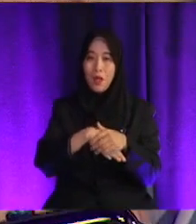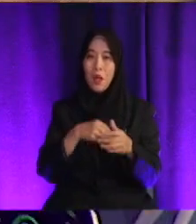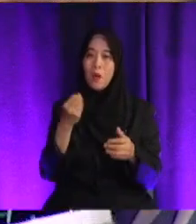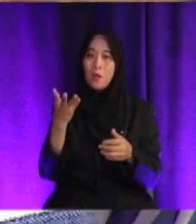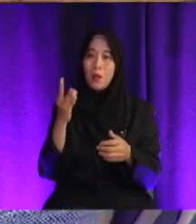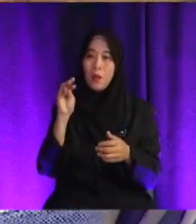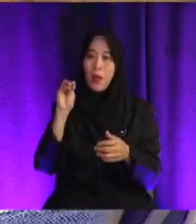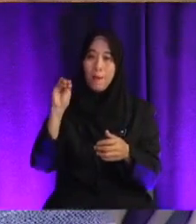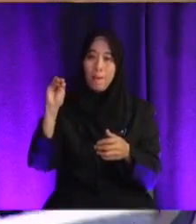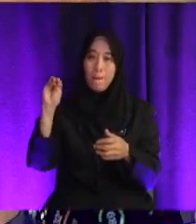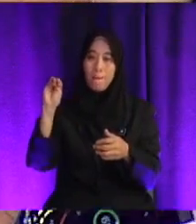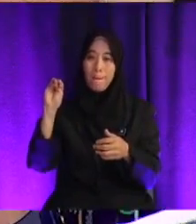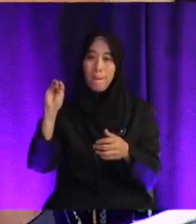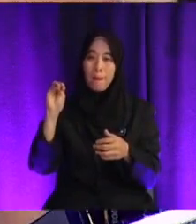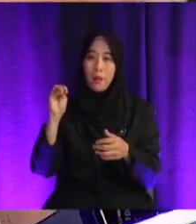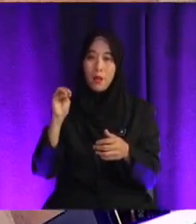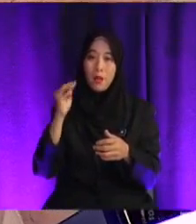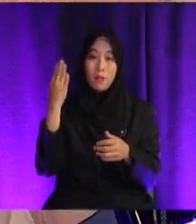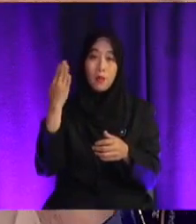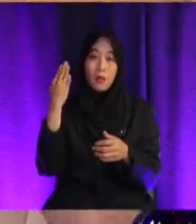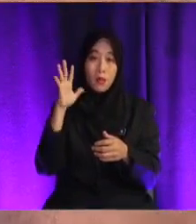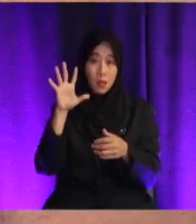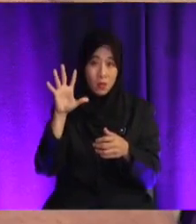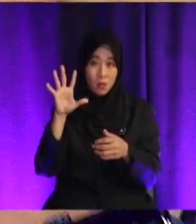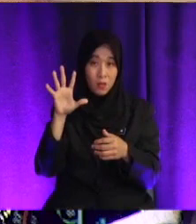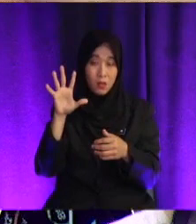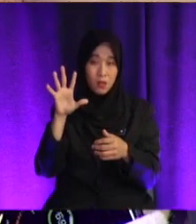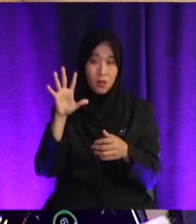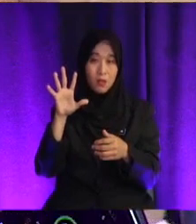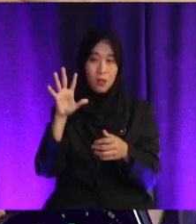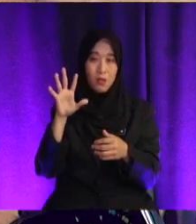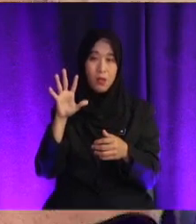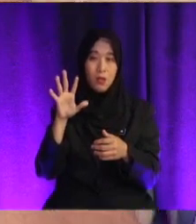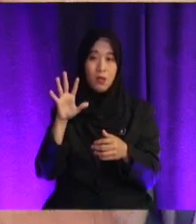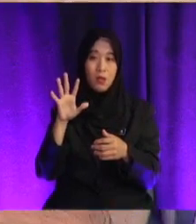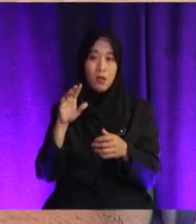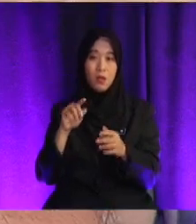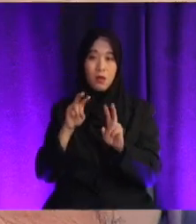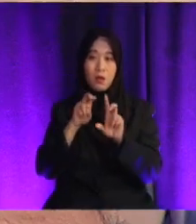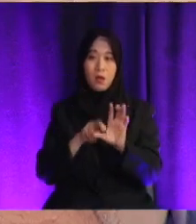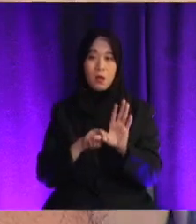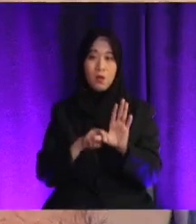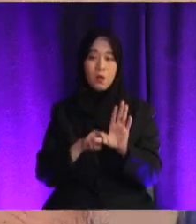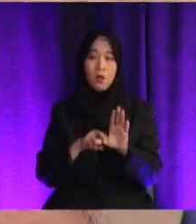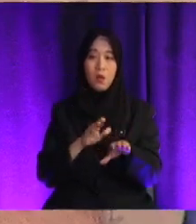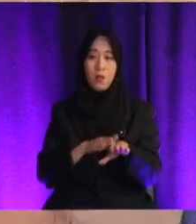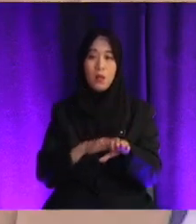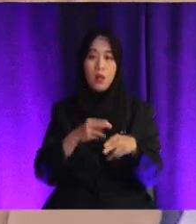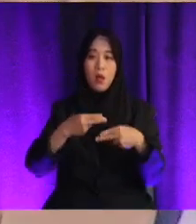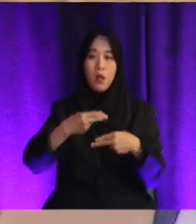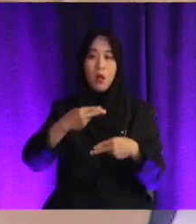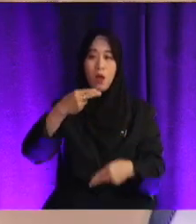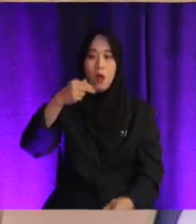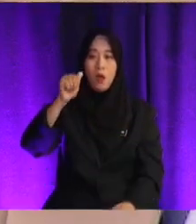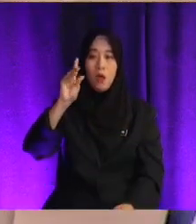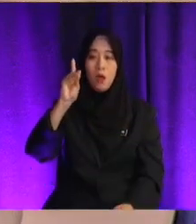ni cikgu? Dah tulis tak? Selalunya berapa? 5 kan? Ada 5. Selalunya lah. Bergantung kepada dia punya had julat lah. Ya, jangan